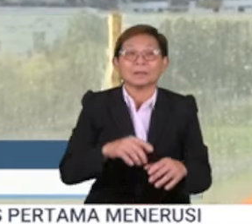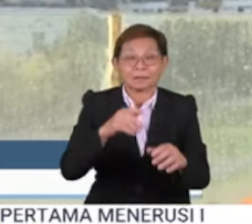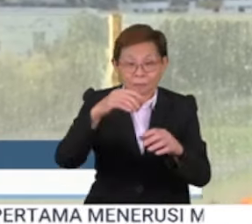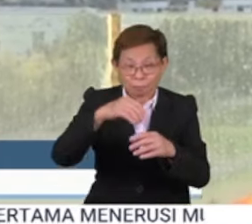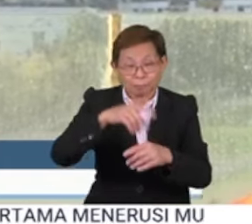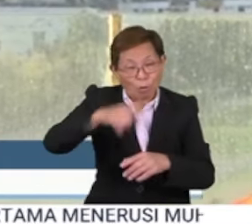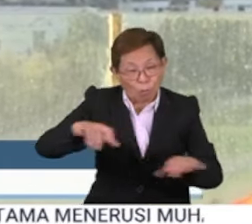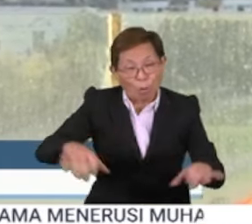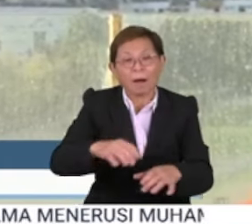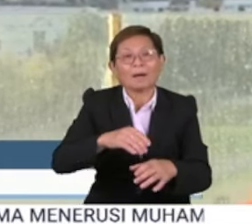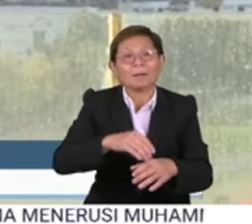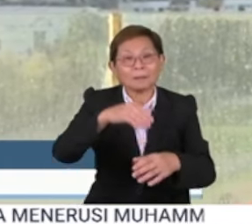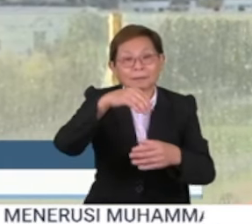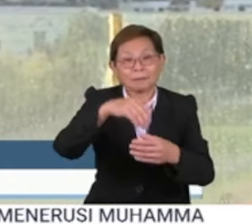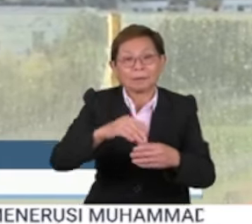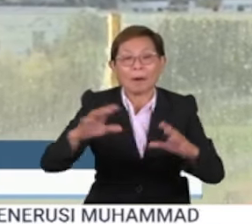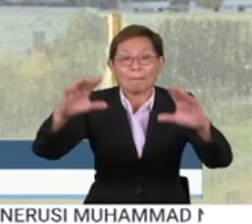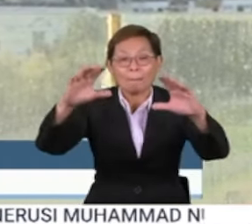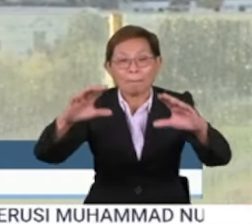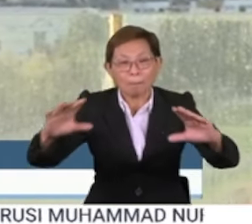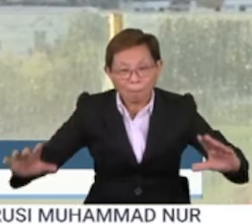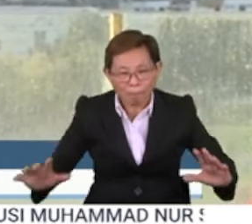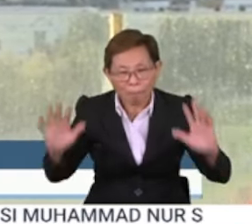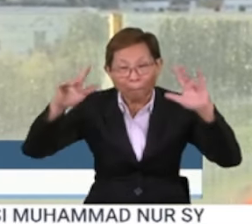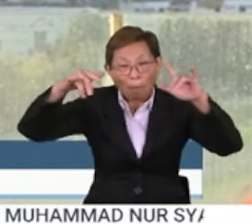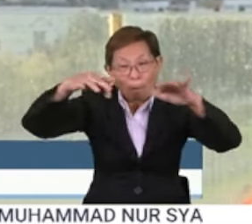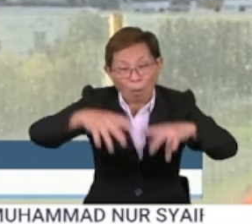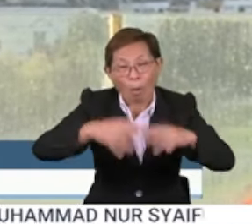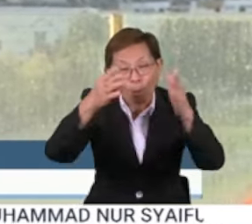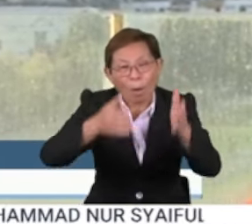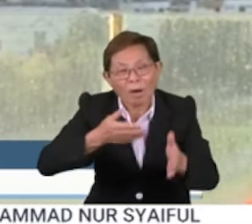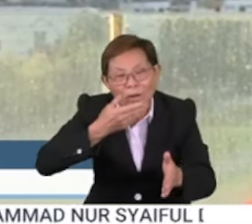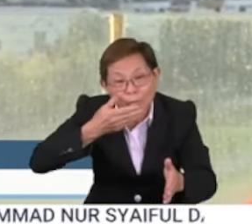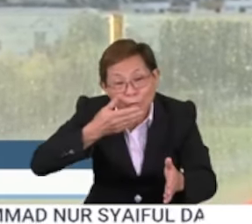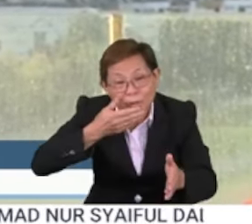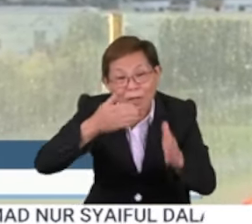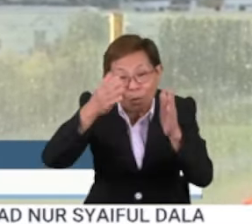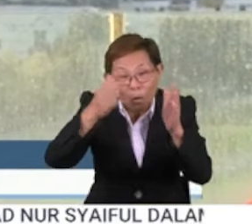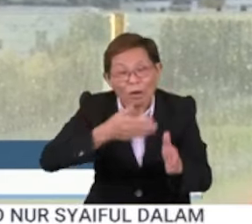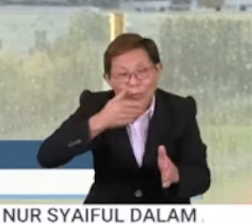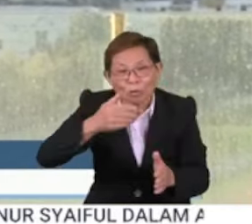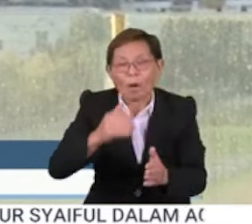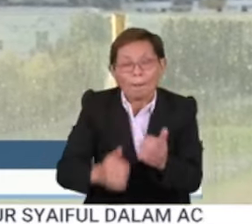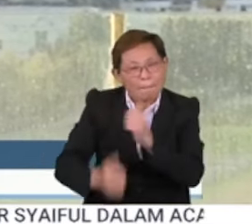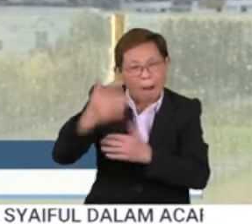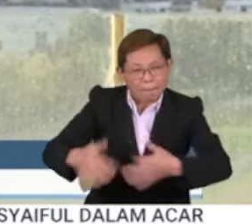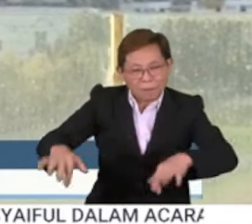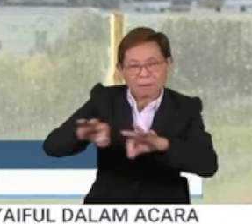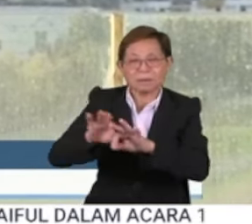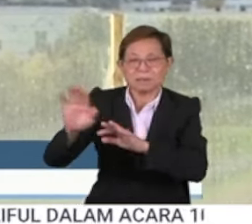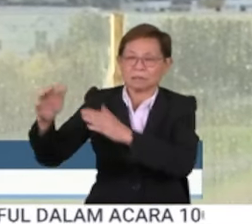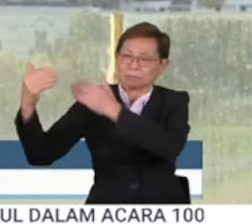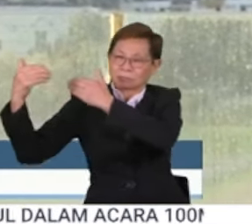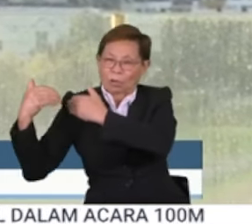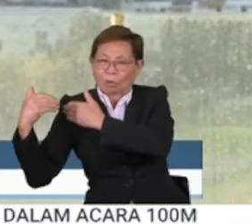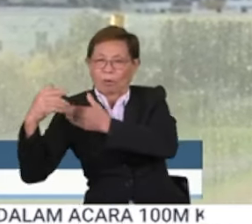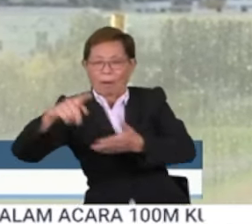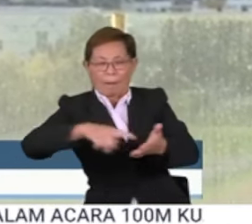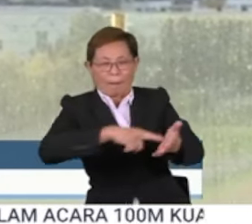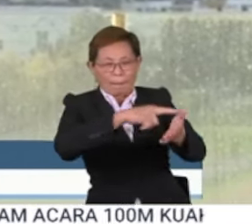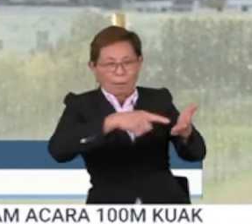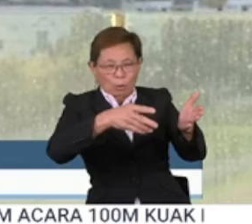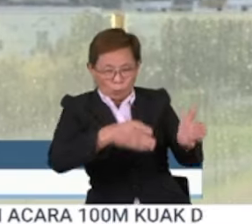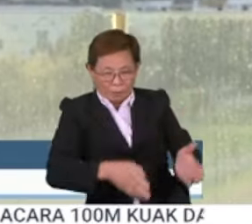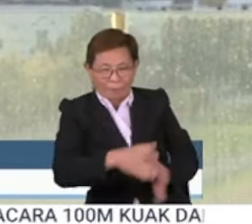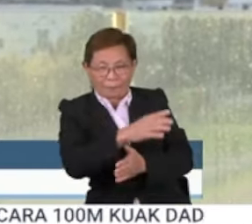dengan semua warga muda, warga belia, tentang betapa penting mereka untuk menunaikan tanggungjawab mereka sebagai pengundi. Dan